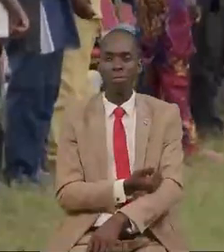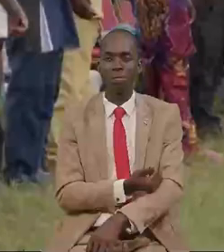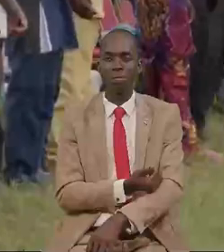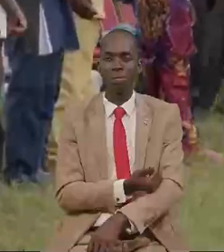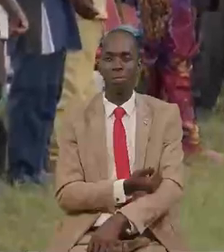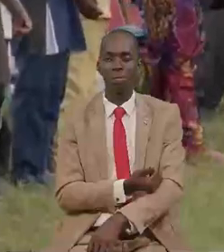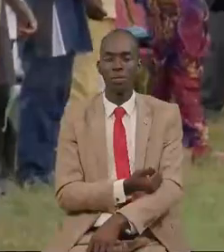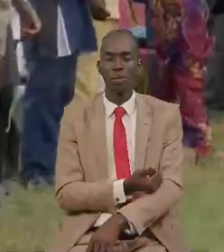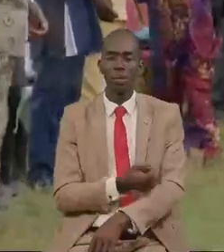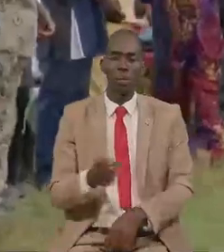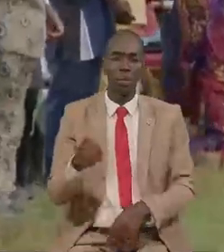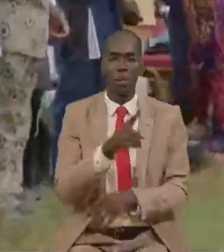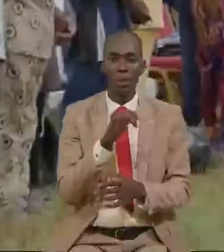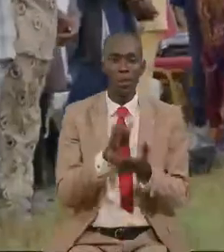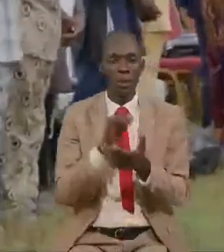Celui qui croit en moi